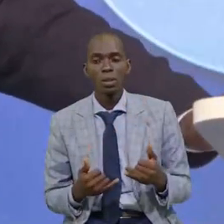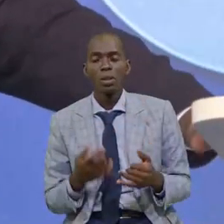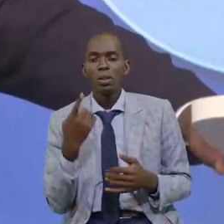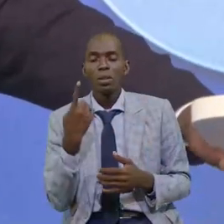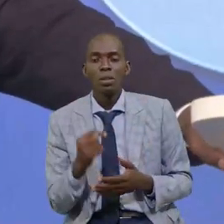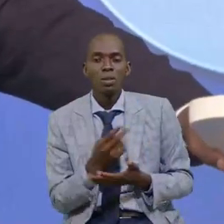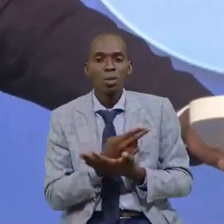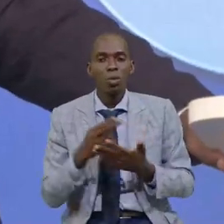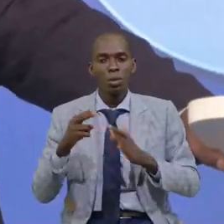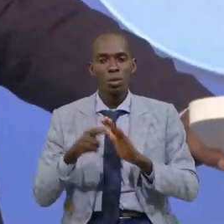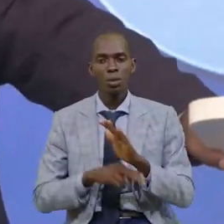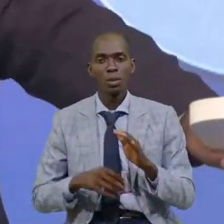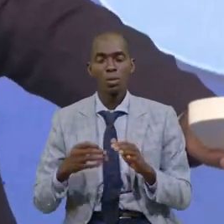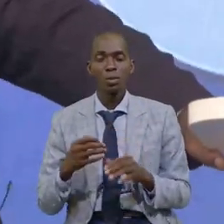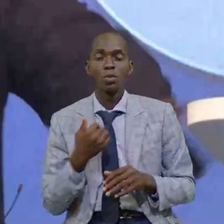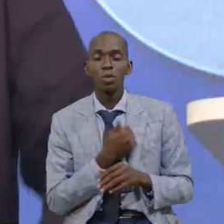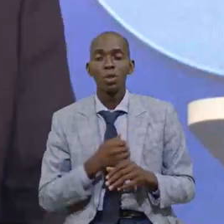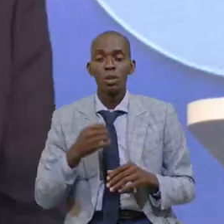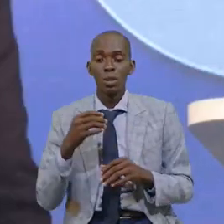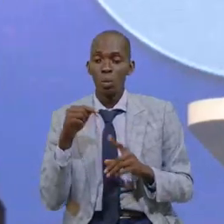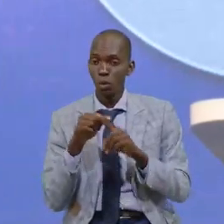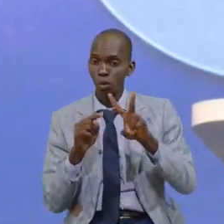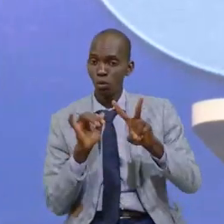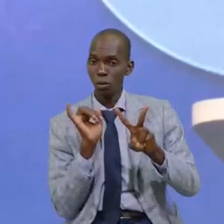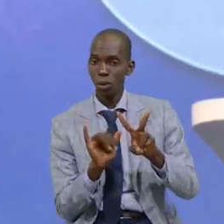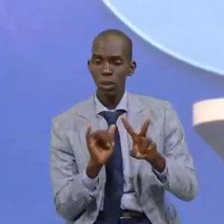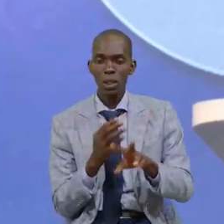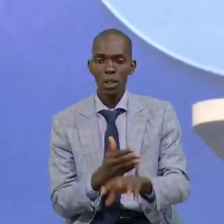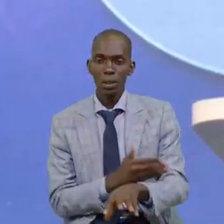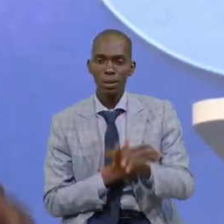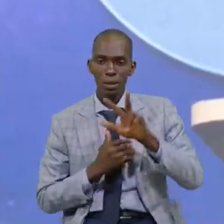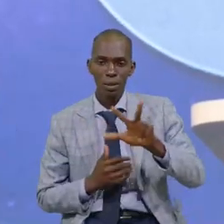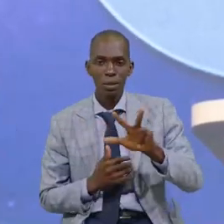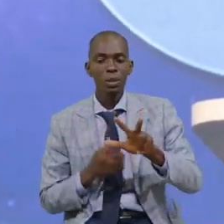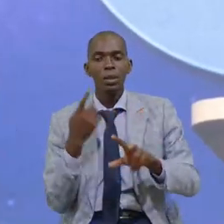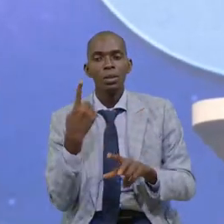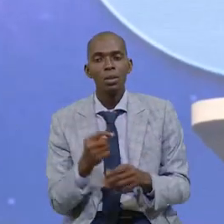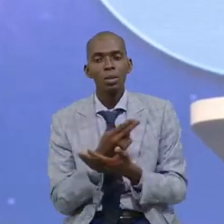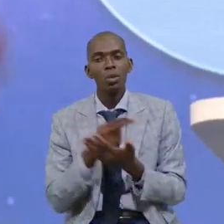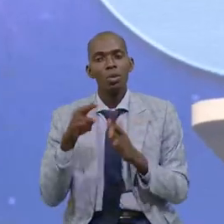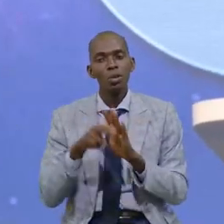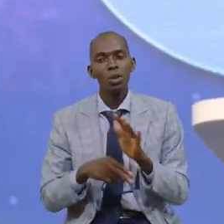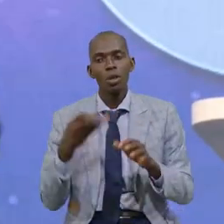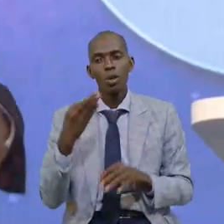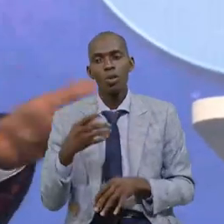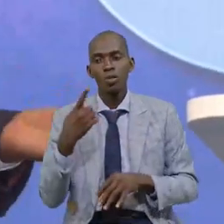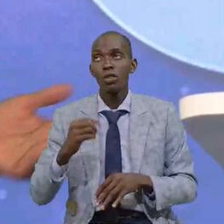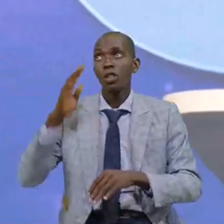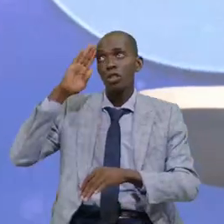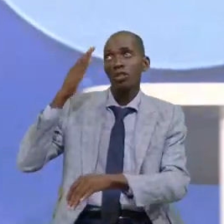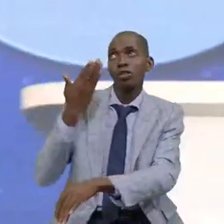Troisième élément, c'est la piété du Fils. La piété du Fils maintenant dans notre